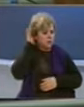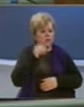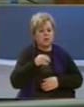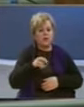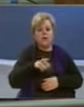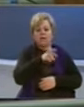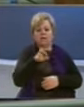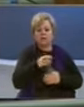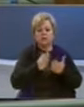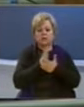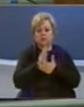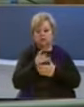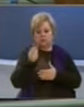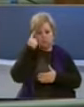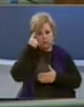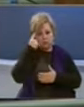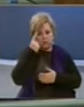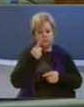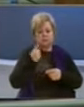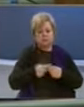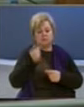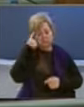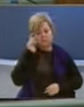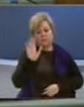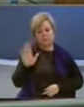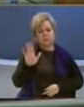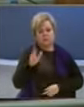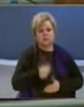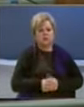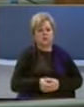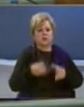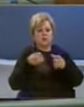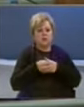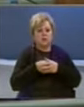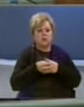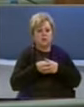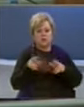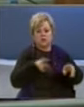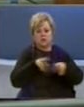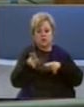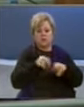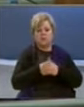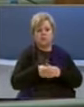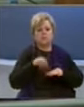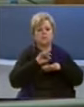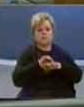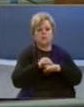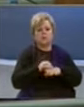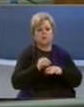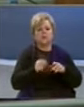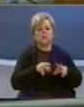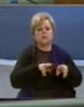këtu, edhe nuk besoj, nuk e di, ndoshta edhe mendimi i tij, a është parim caktohen gjyqtarë dhe prokurorë mbi me